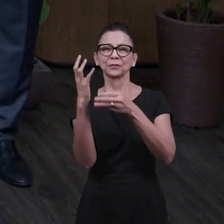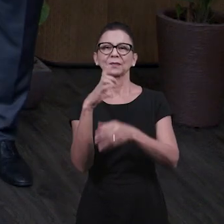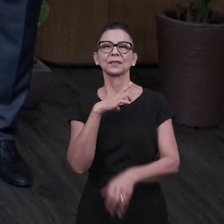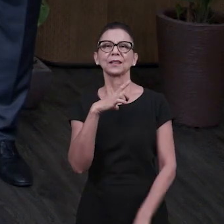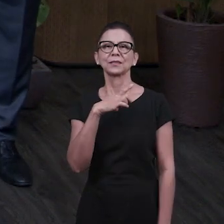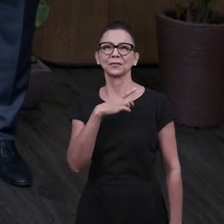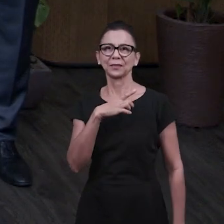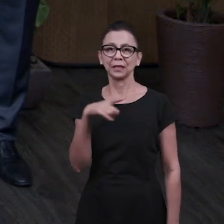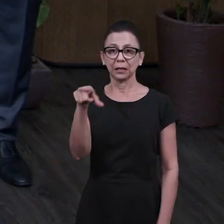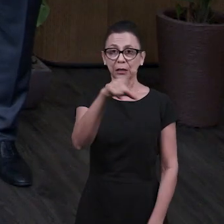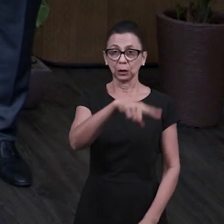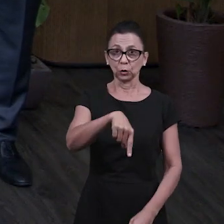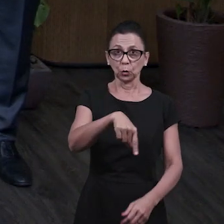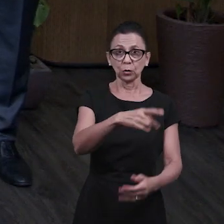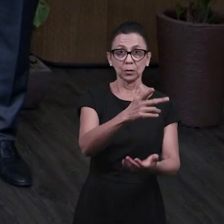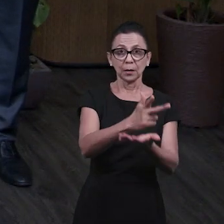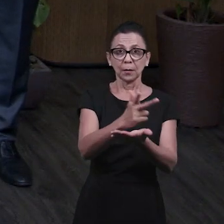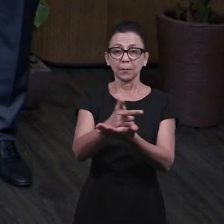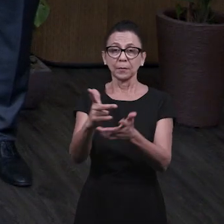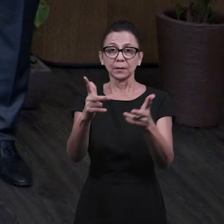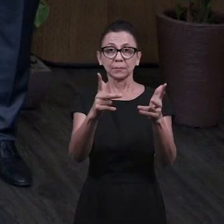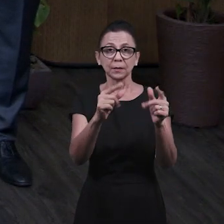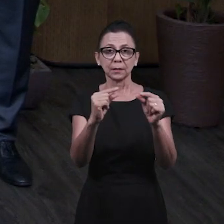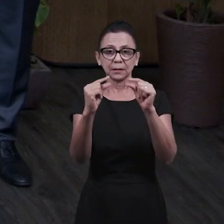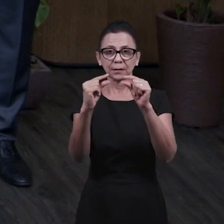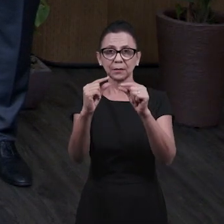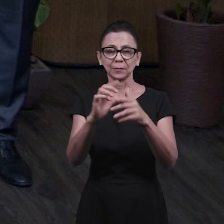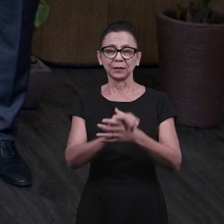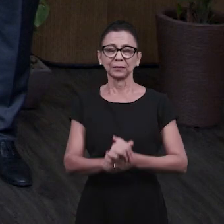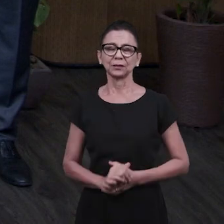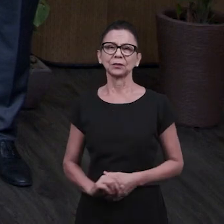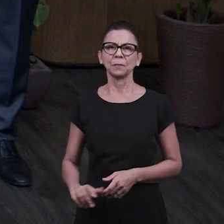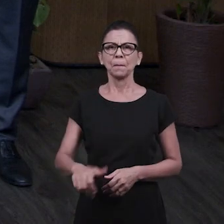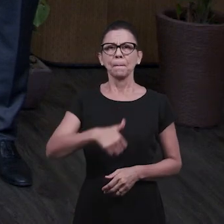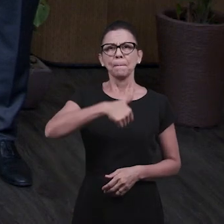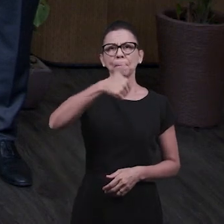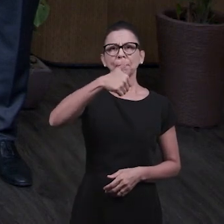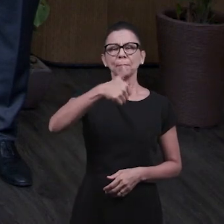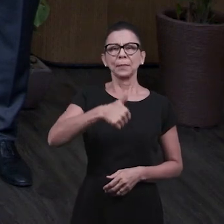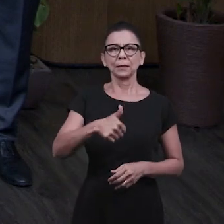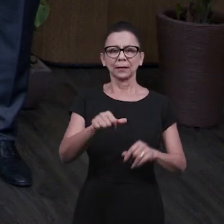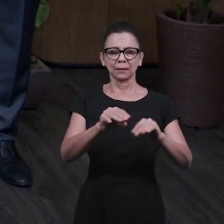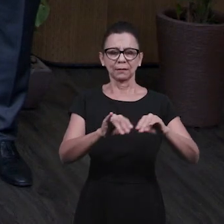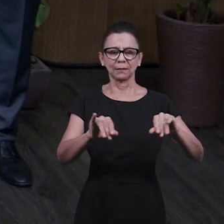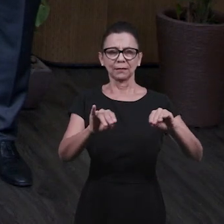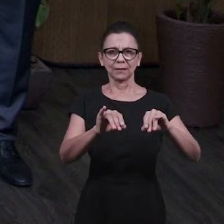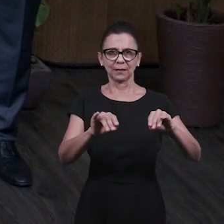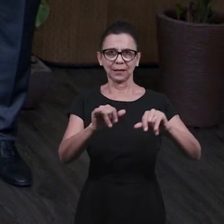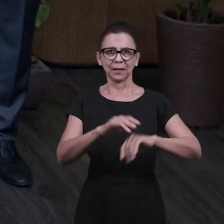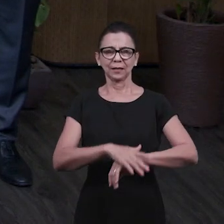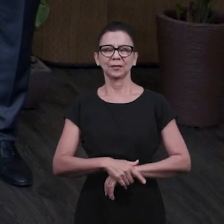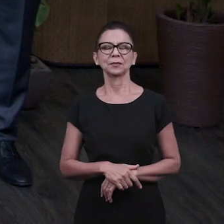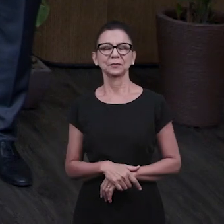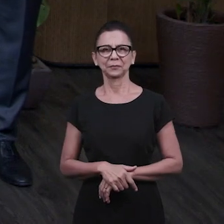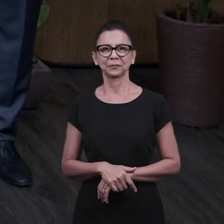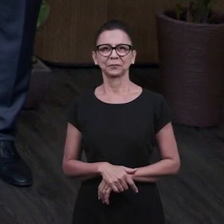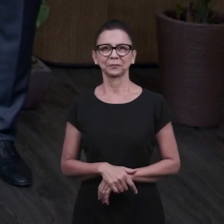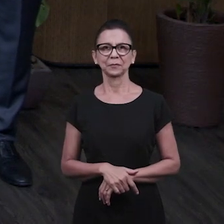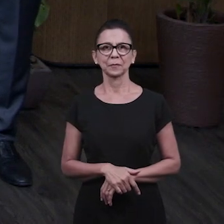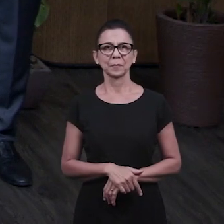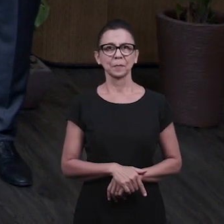même sémence. Le premier terrain où la sémence a été lancée, dit la parabole, a